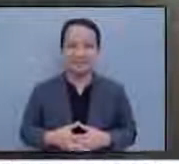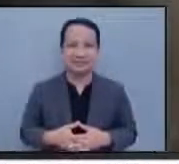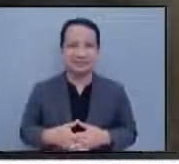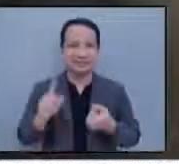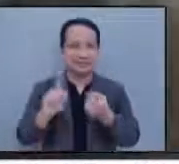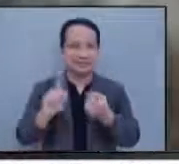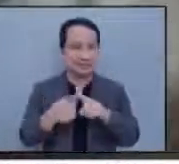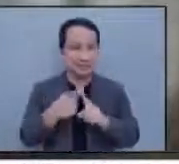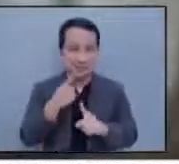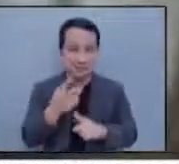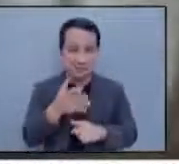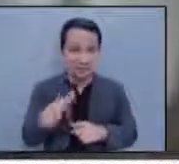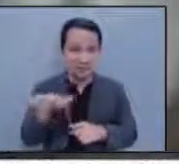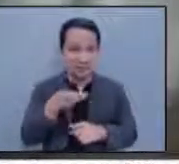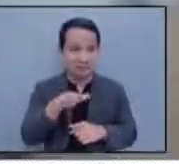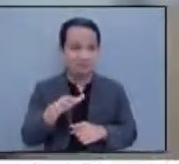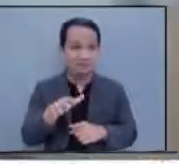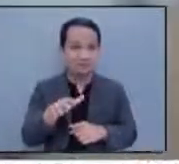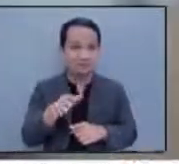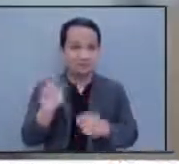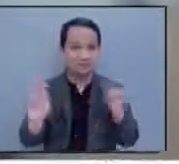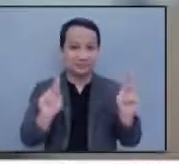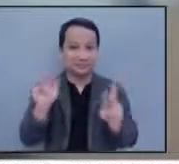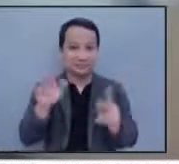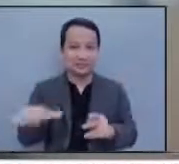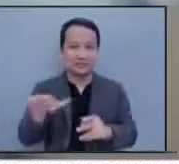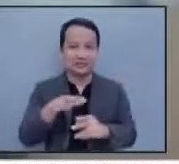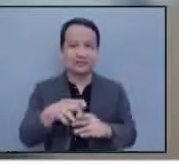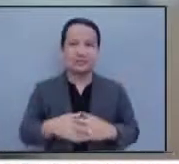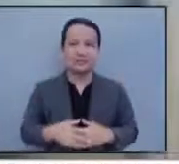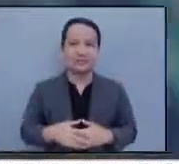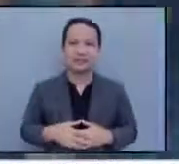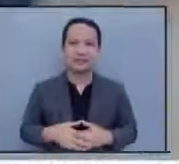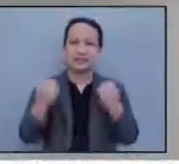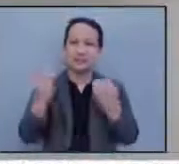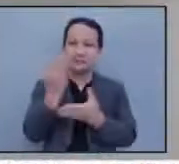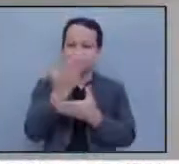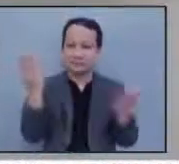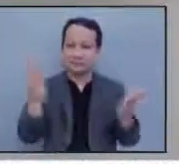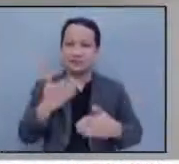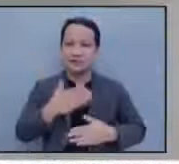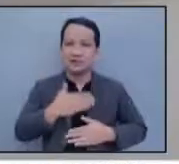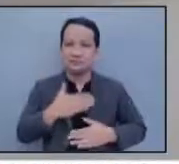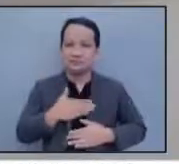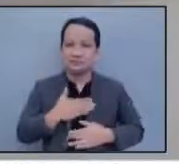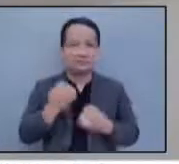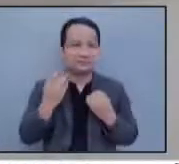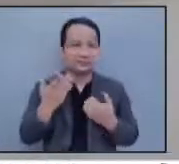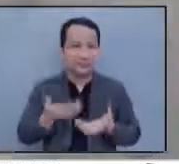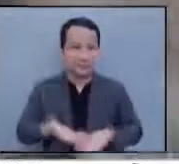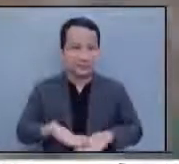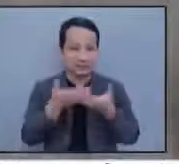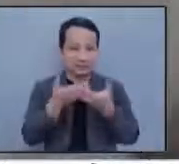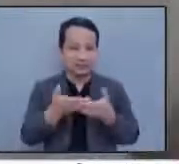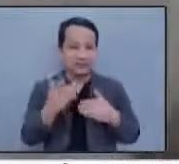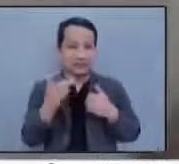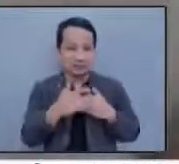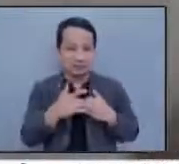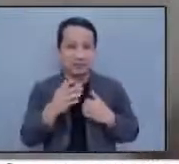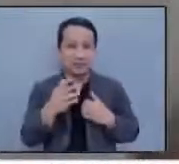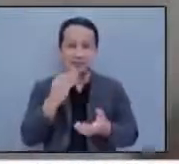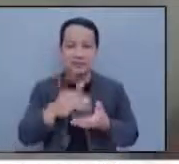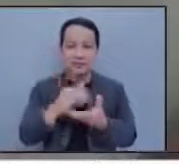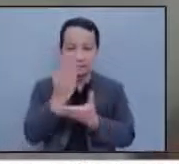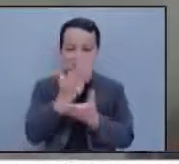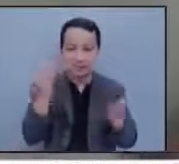Lalo na yung mga tao dun sa reception. Marami ang natuwa, pero mas lamang ang na-touch sa mensahe ng video